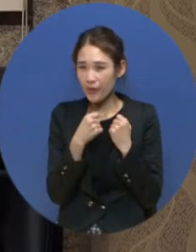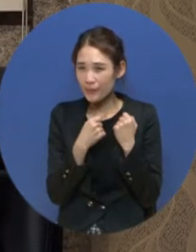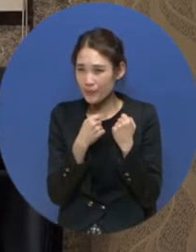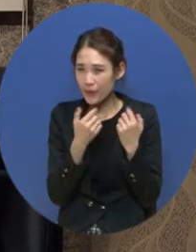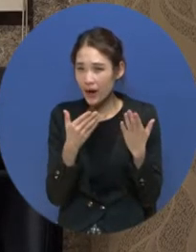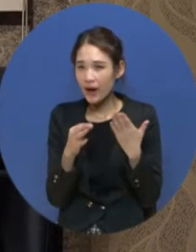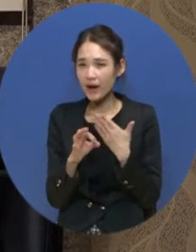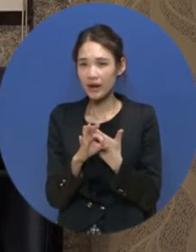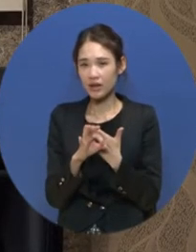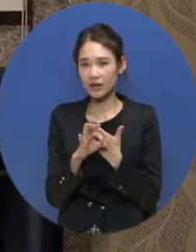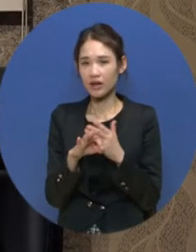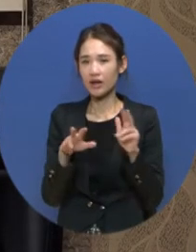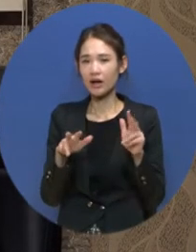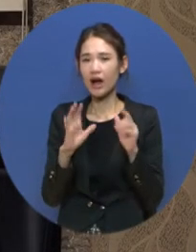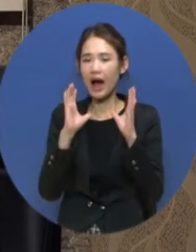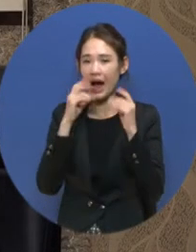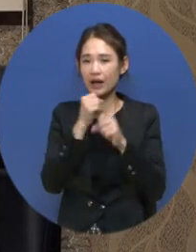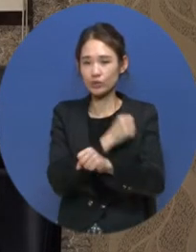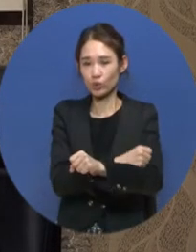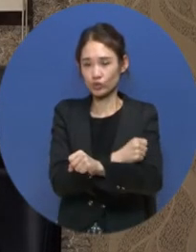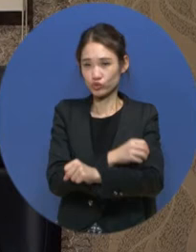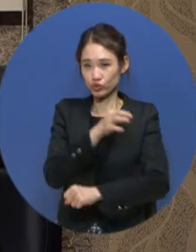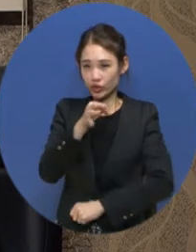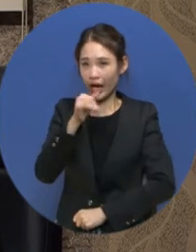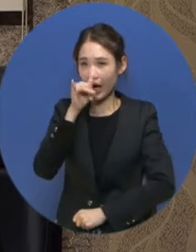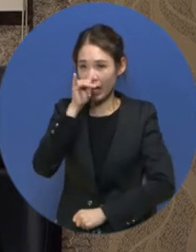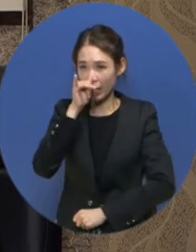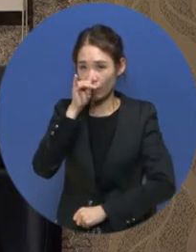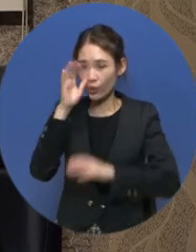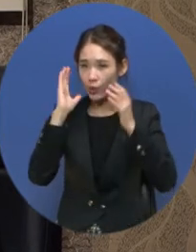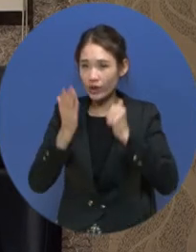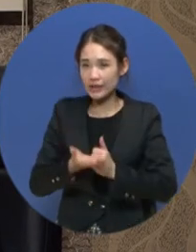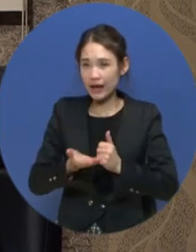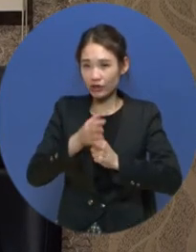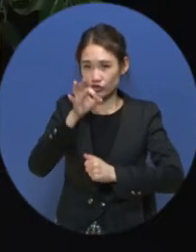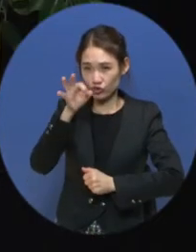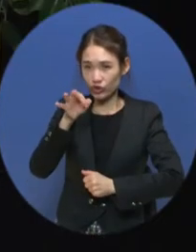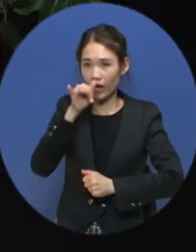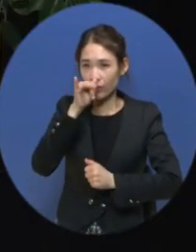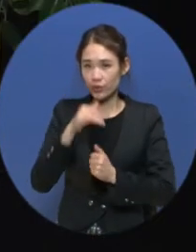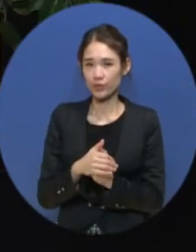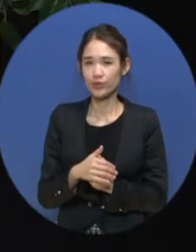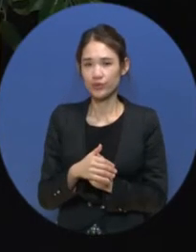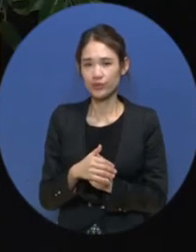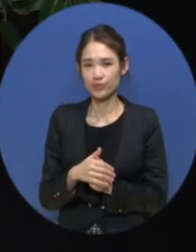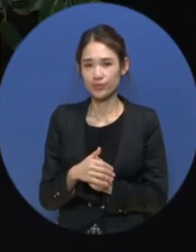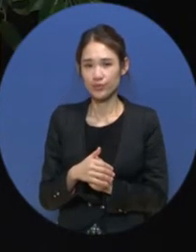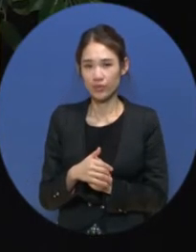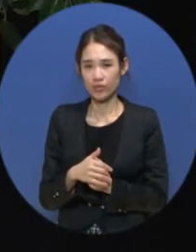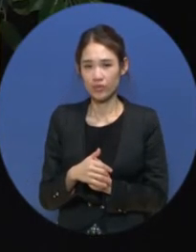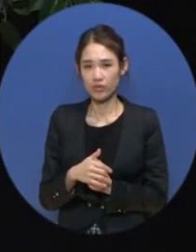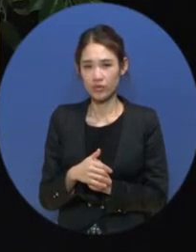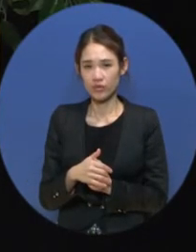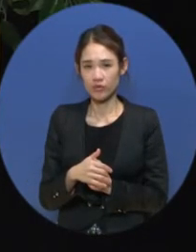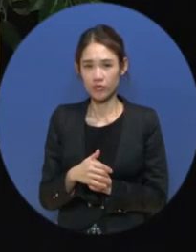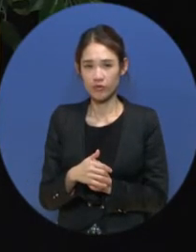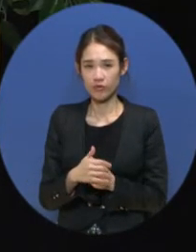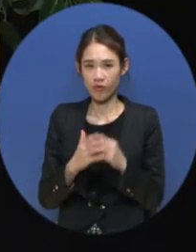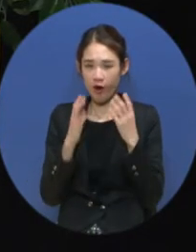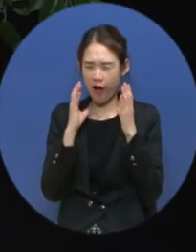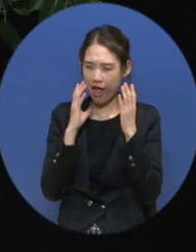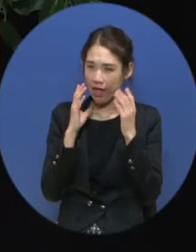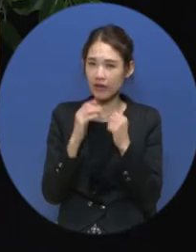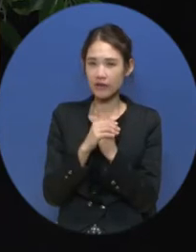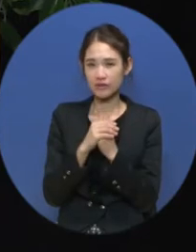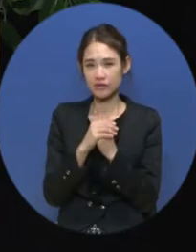하자면 지금 이제 우리 아동수당도 있고 영유수당도 있잖아요. 근데 이제 우리 이렇게 아주 그